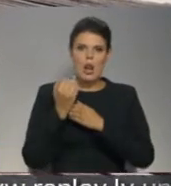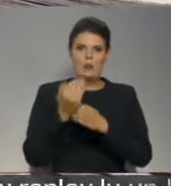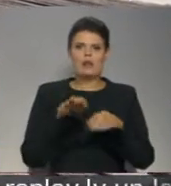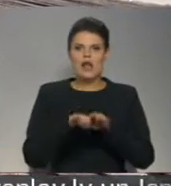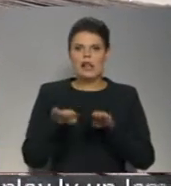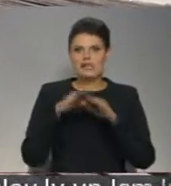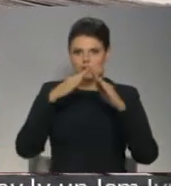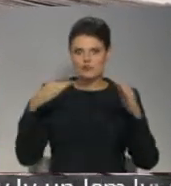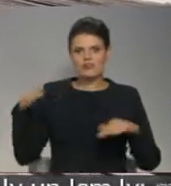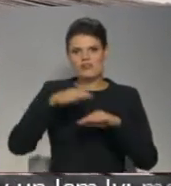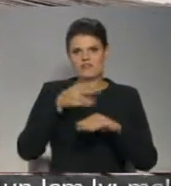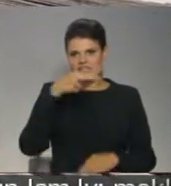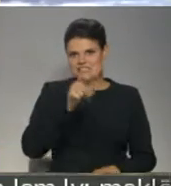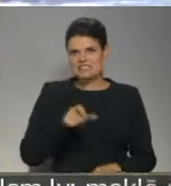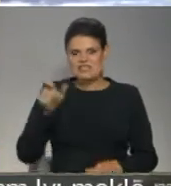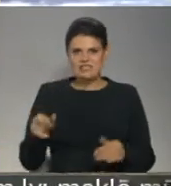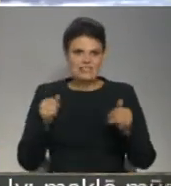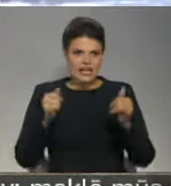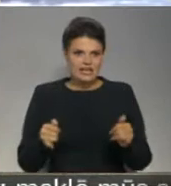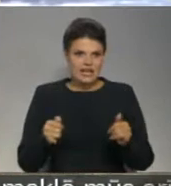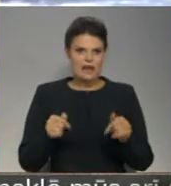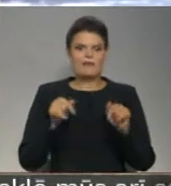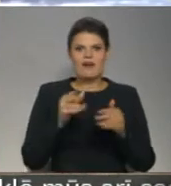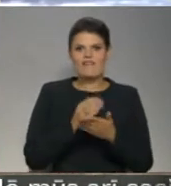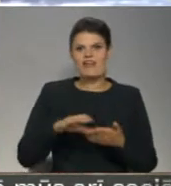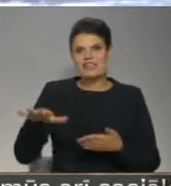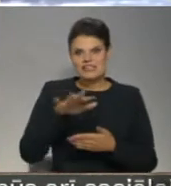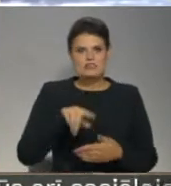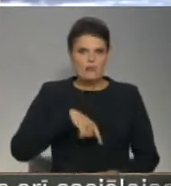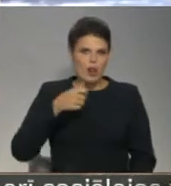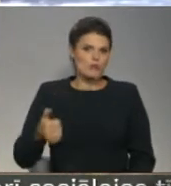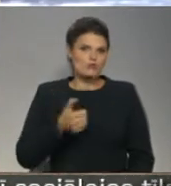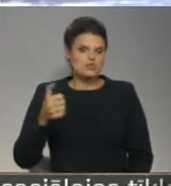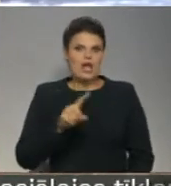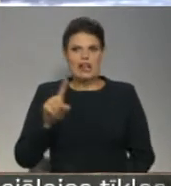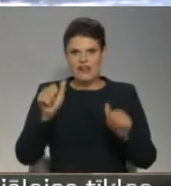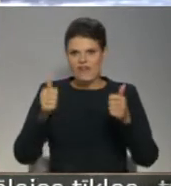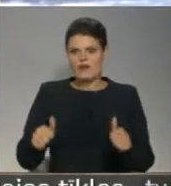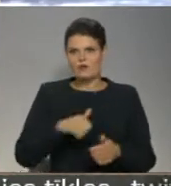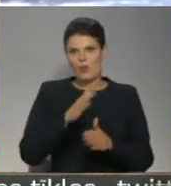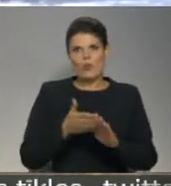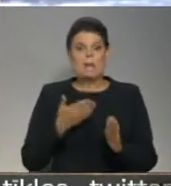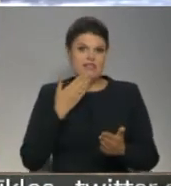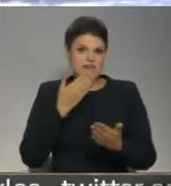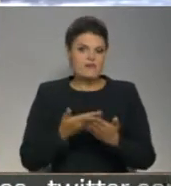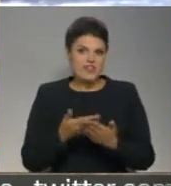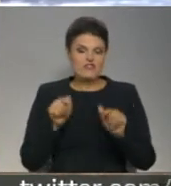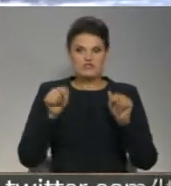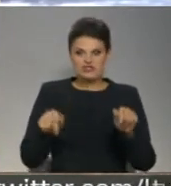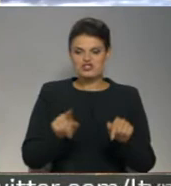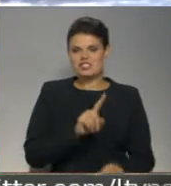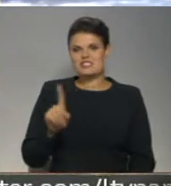virs skatītāju krēsliem. Saviļņojušā Vidzeme jau ir ilgākus gadus jau veidots kopējs piedāvājums, un tad šis